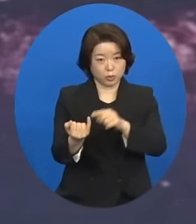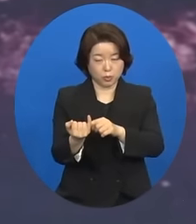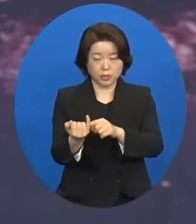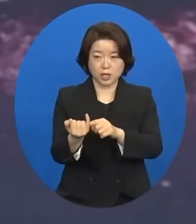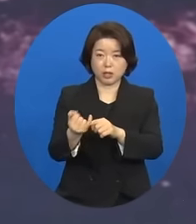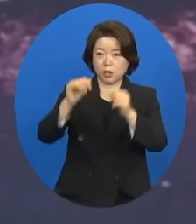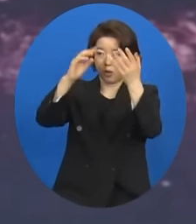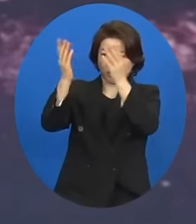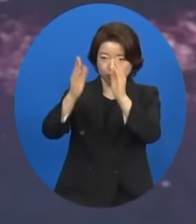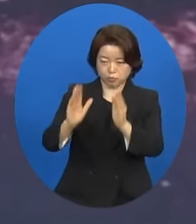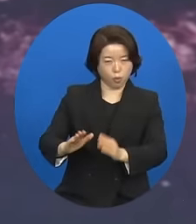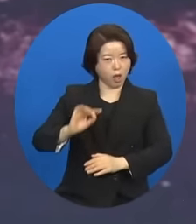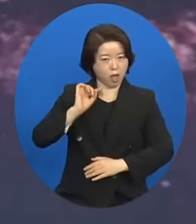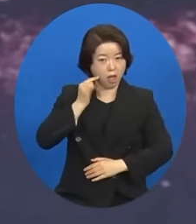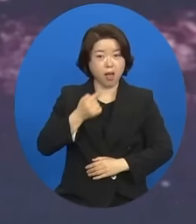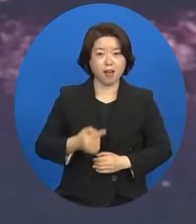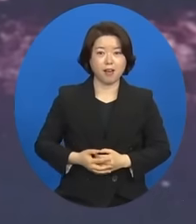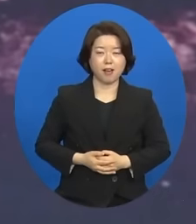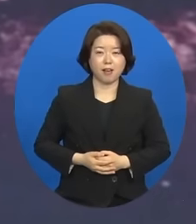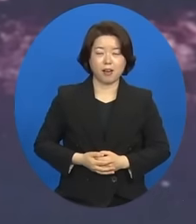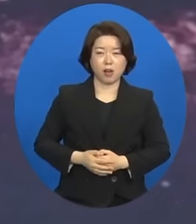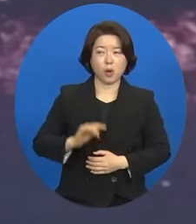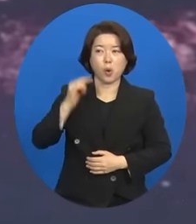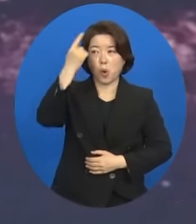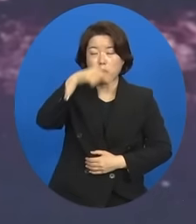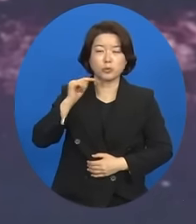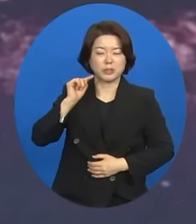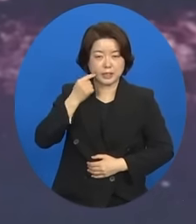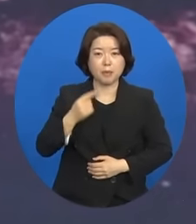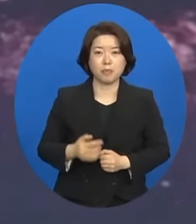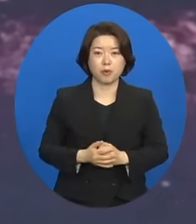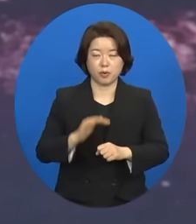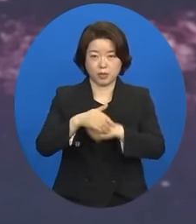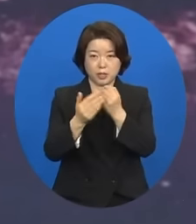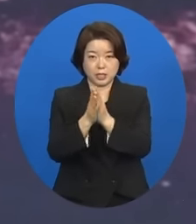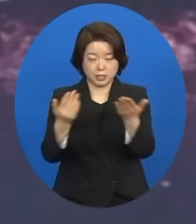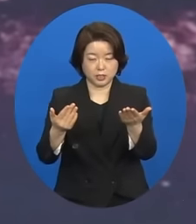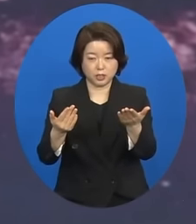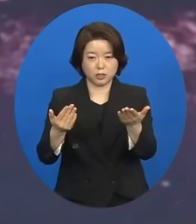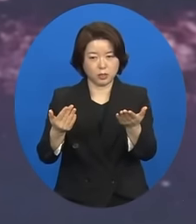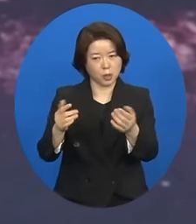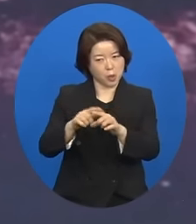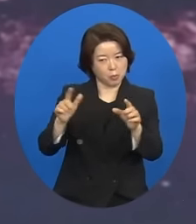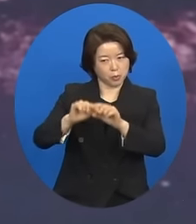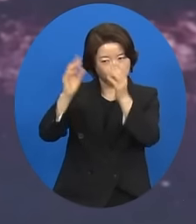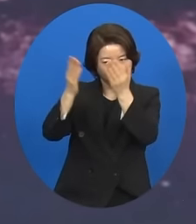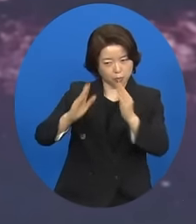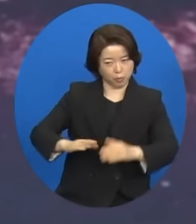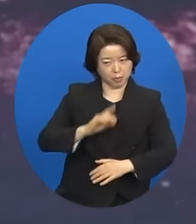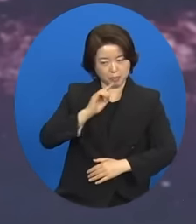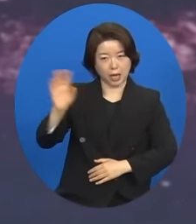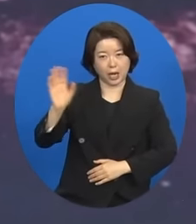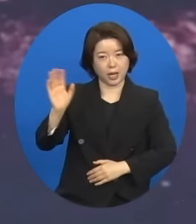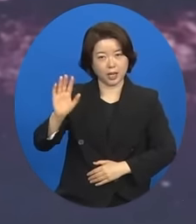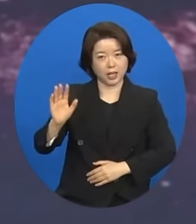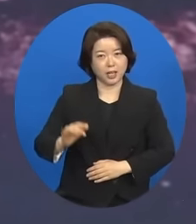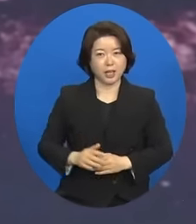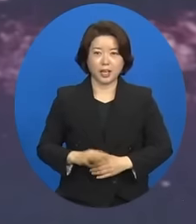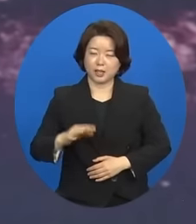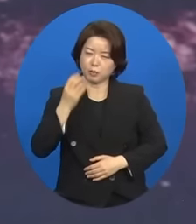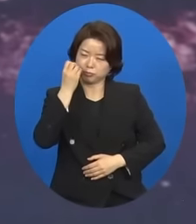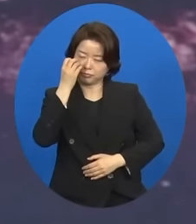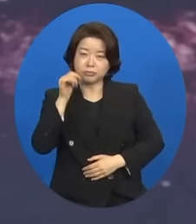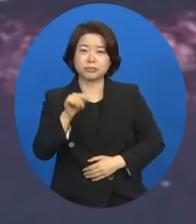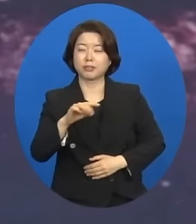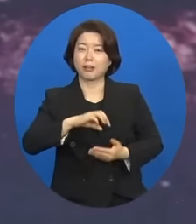몸매가 아름답고 용모도 예뻤다 그 성경 보통 몸매 얘기 안 하는데 좀 약간 이상할